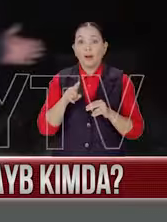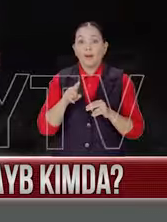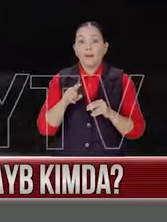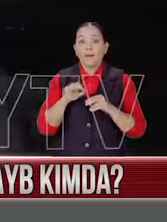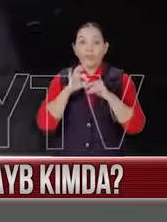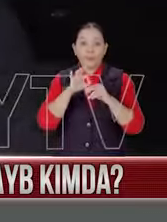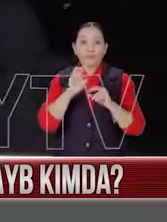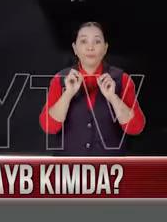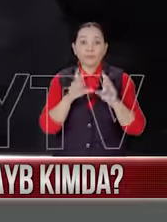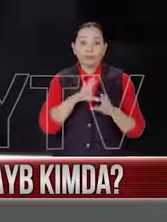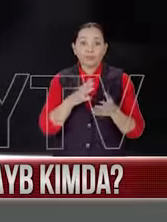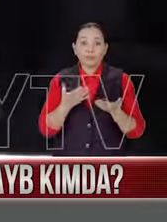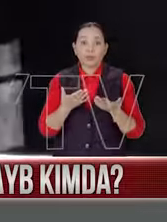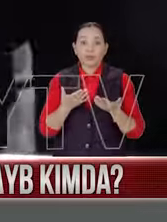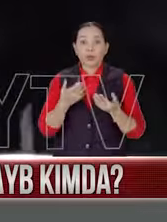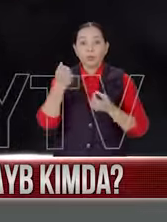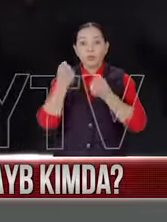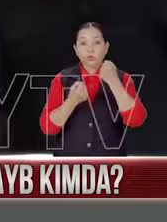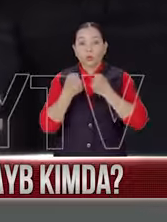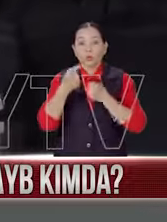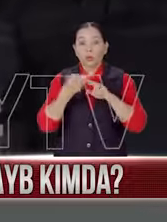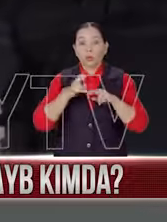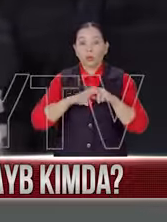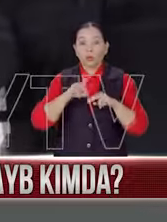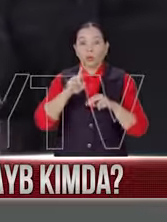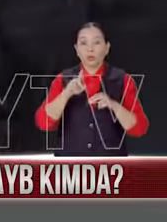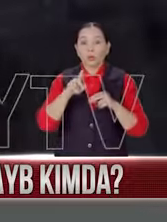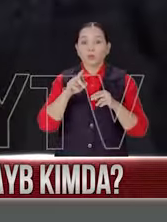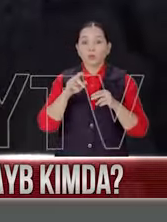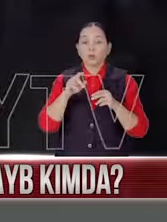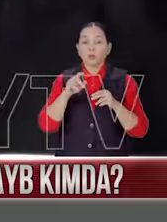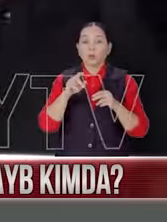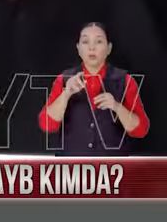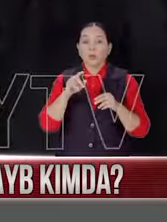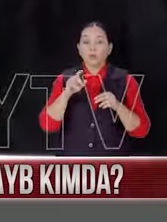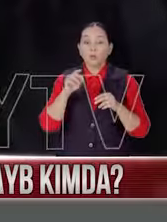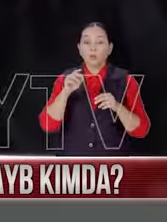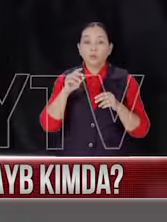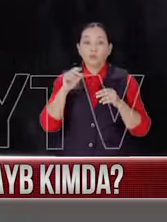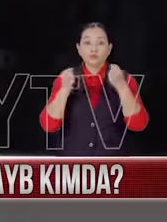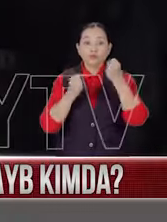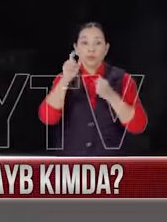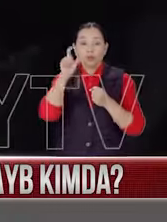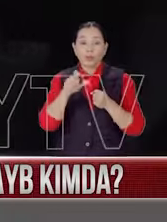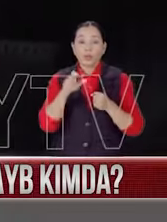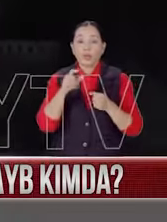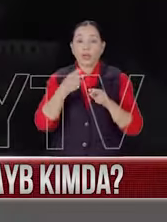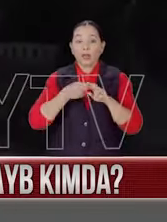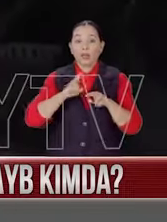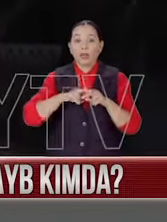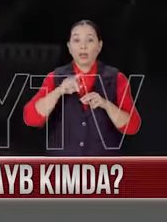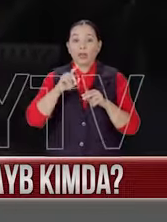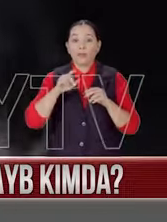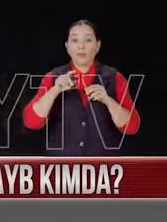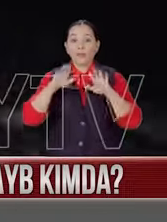kelib turgan. Turgan paytda shopir mana o'rtaga tushgan. Shopir mana shu demakki zardivid